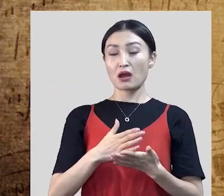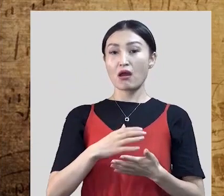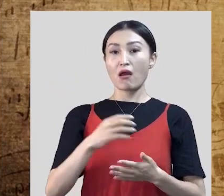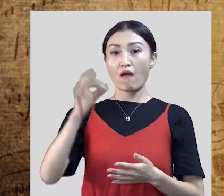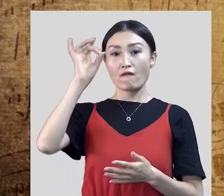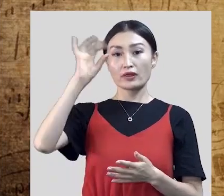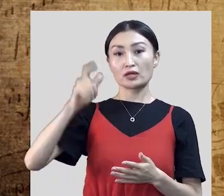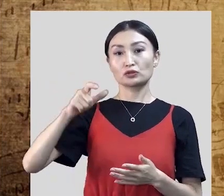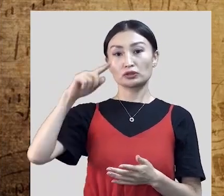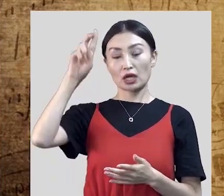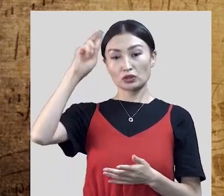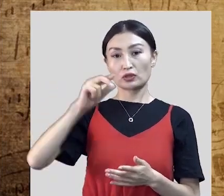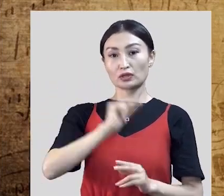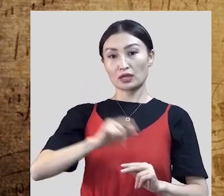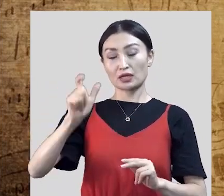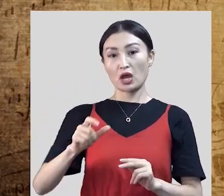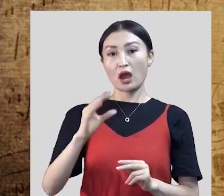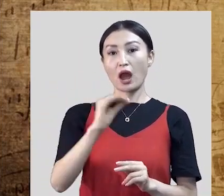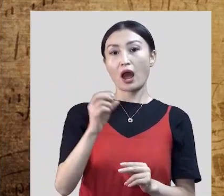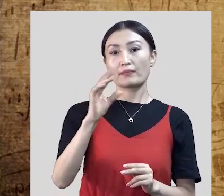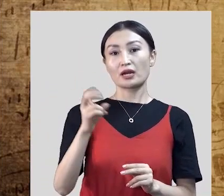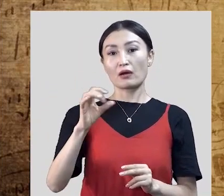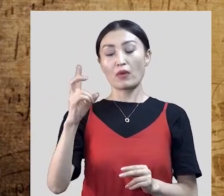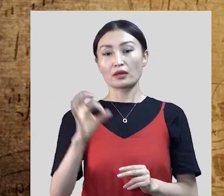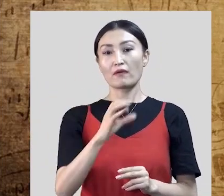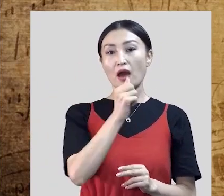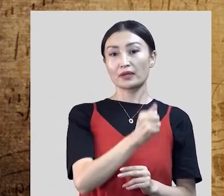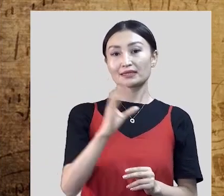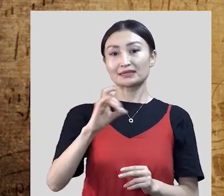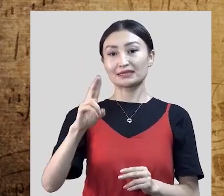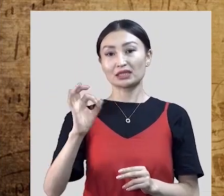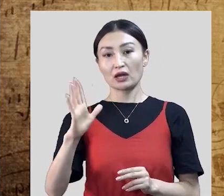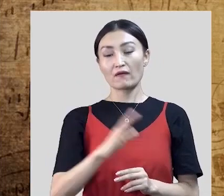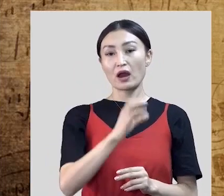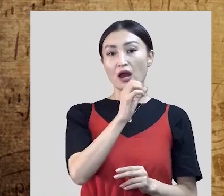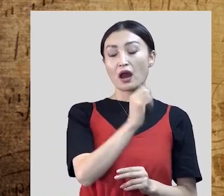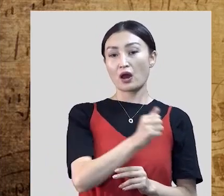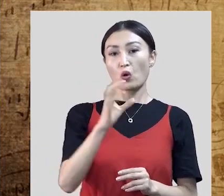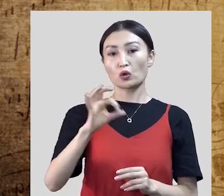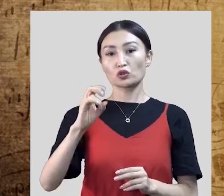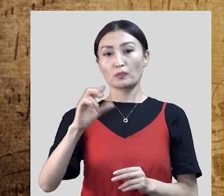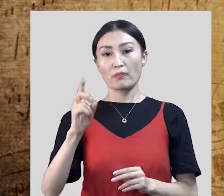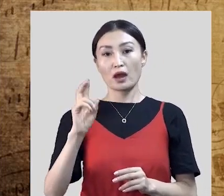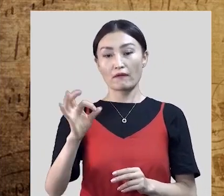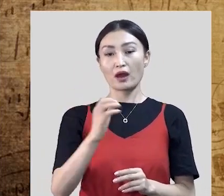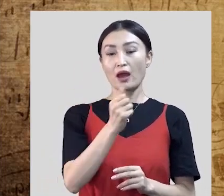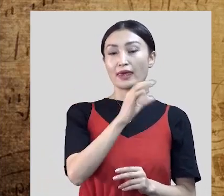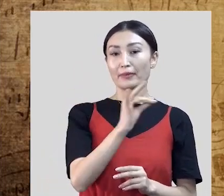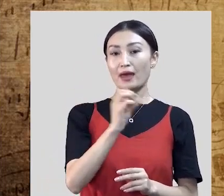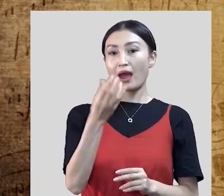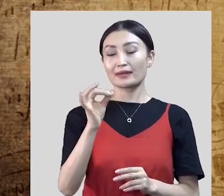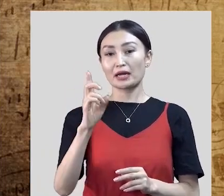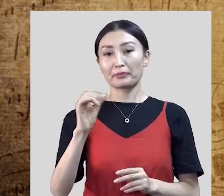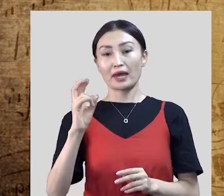выдающиеся государственные деятели Юсуп Абдрахманов, Абдукерим Садыков, Абдыкадыр Орозбеков, Иманалы Айдарбеков,